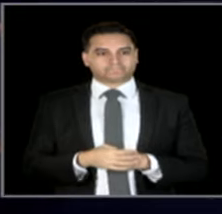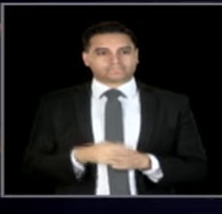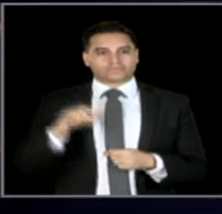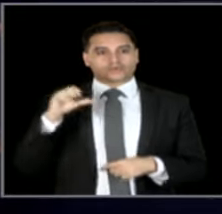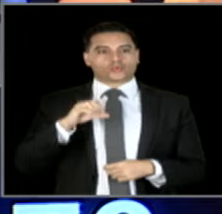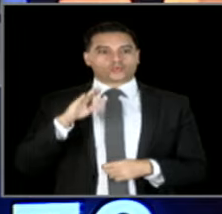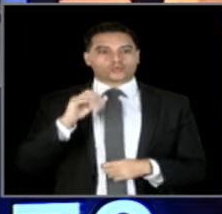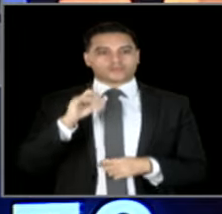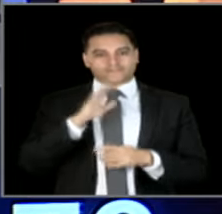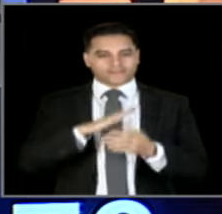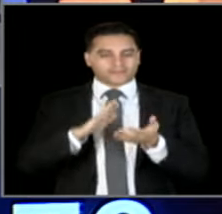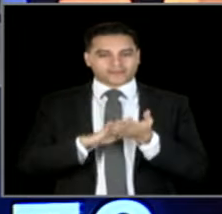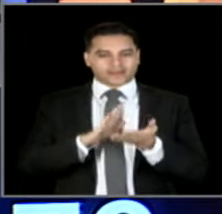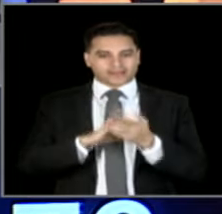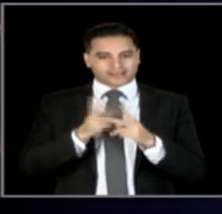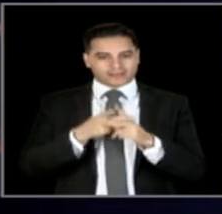يوسف بيحيي الجماهير.